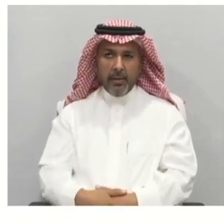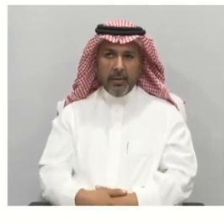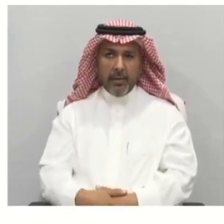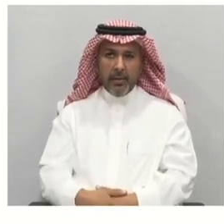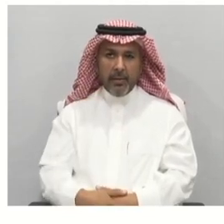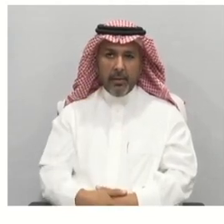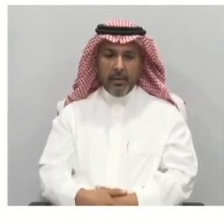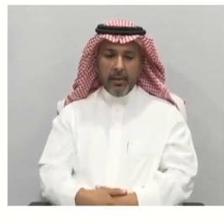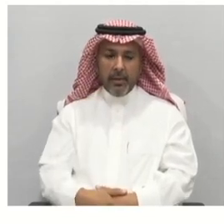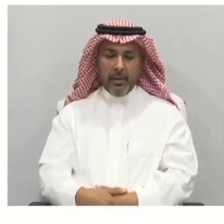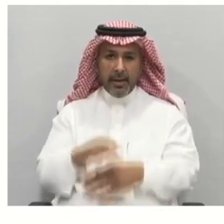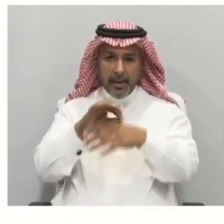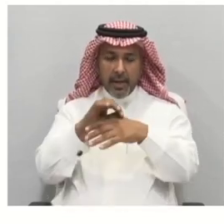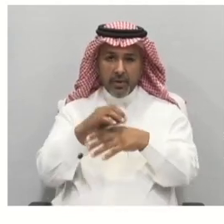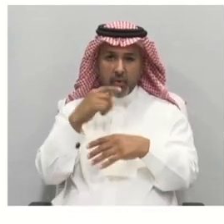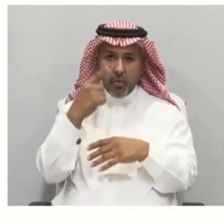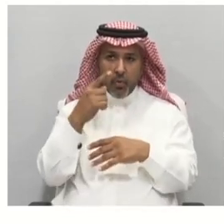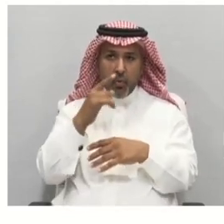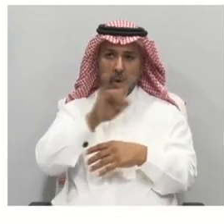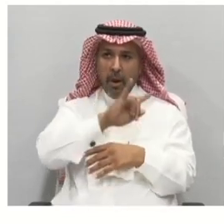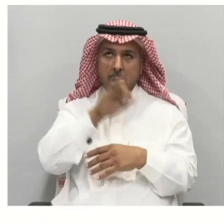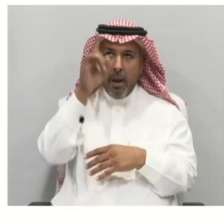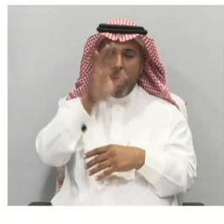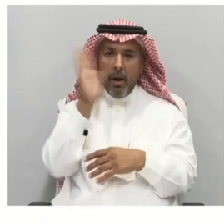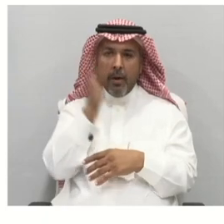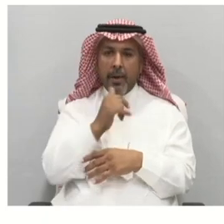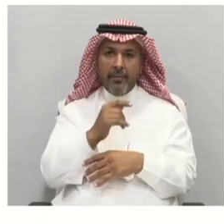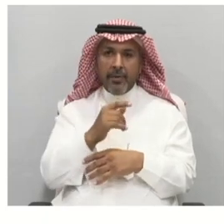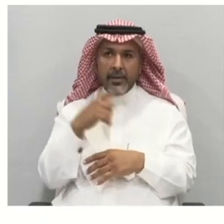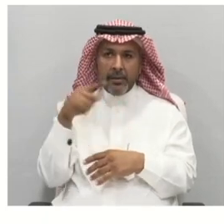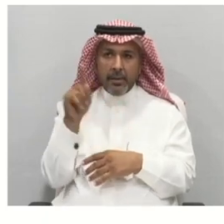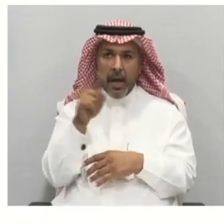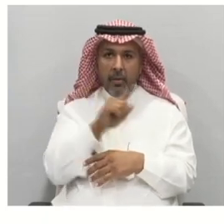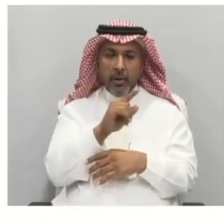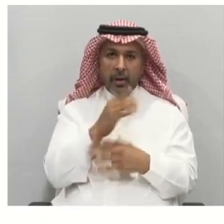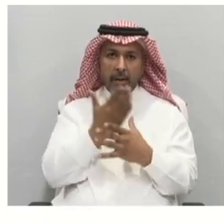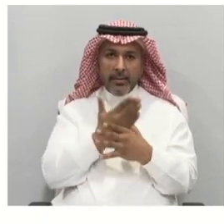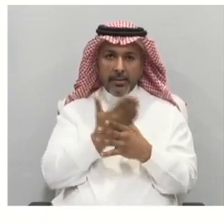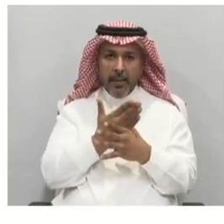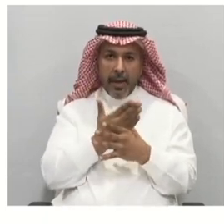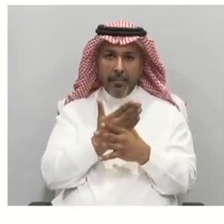صحيحه ام خاطئه ما رايكم تاملوا جيدا الشاشه وانظروا